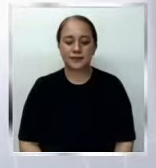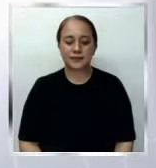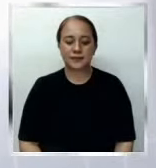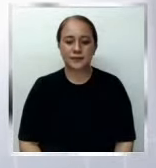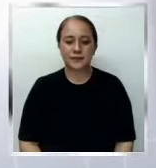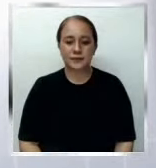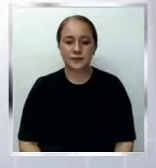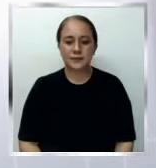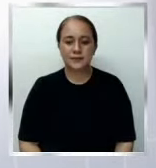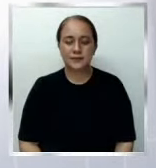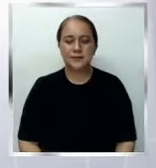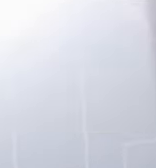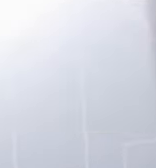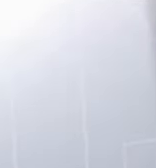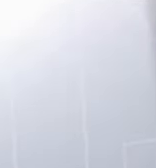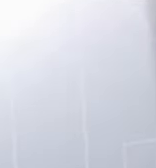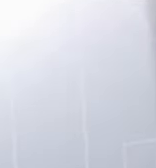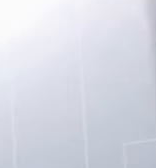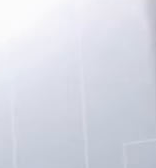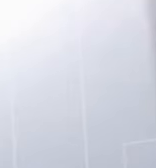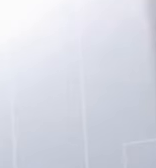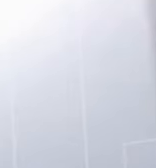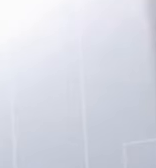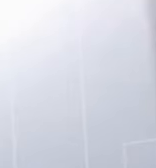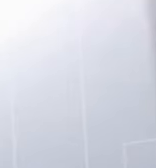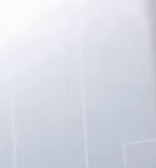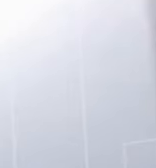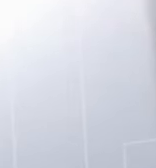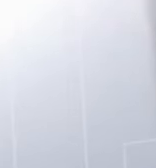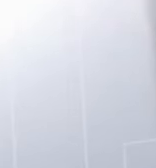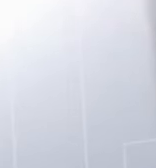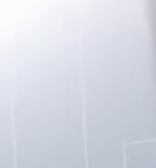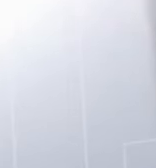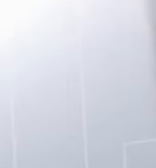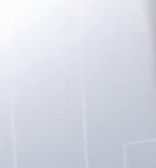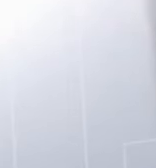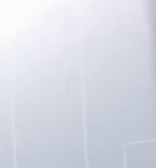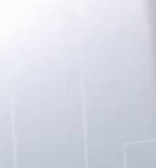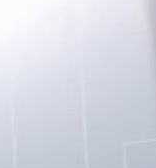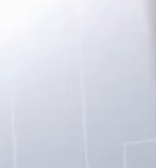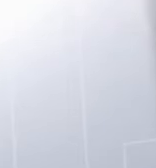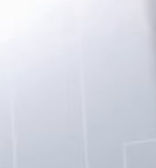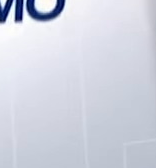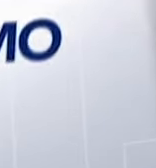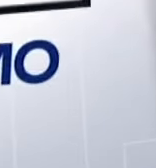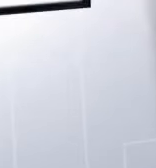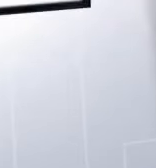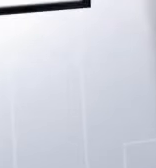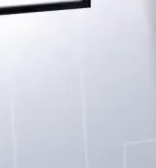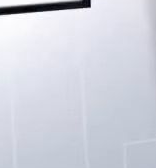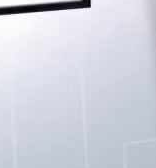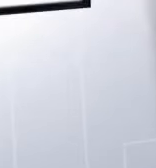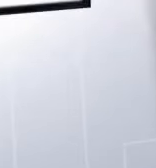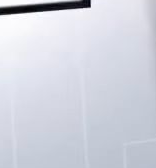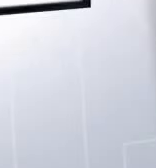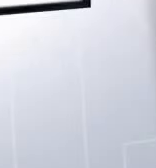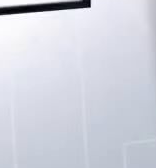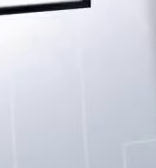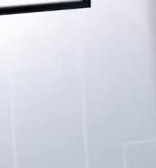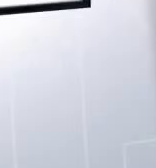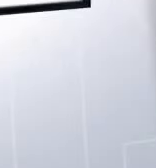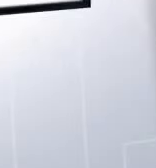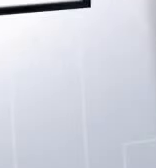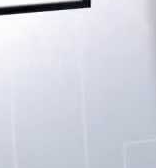Alam na this. Importante ang may alam. Araw-araw kapag may mapapanalunan. Narito na ang aking trivia question of the